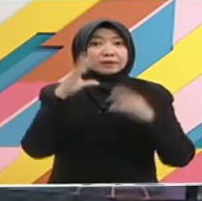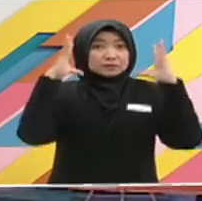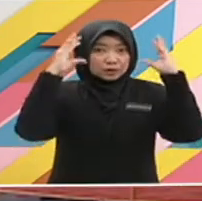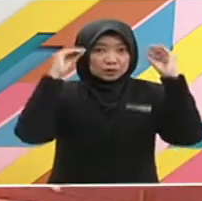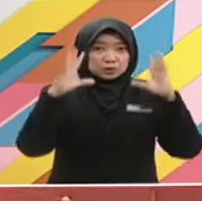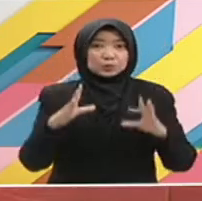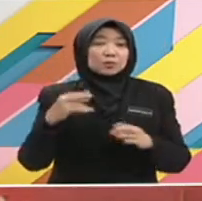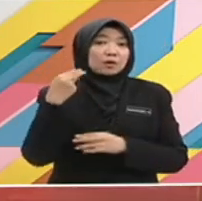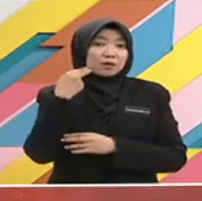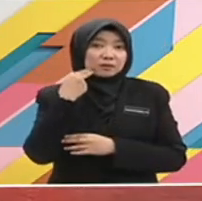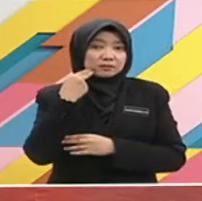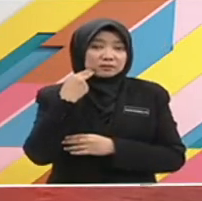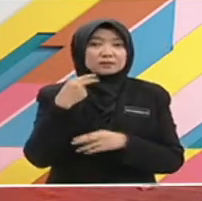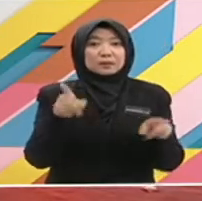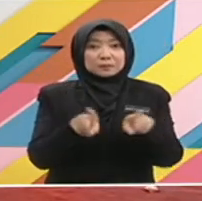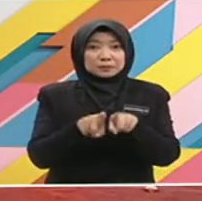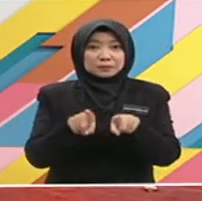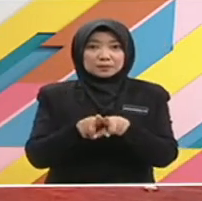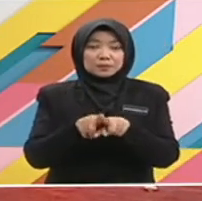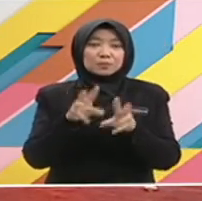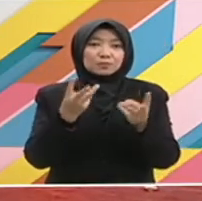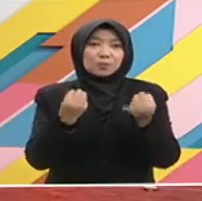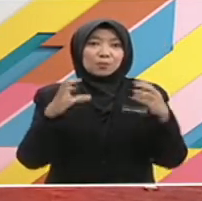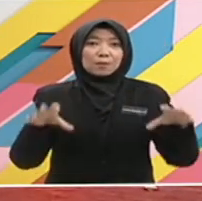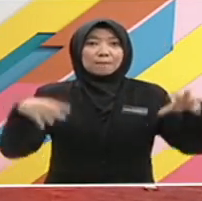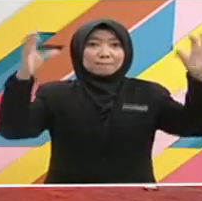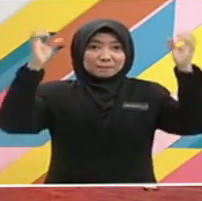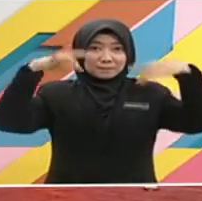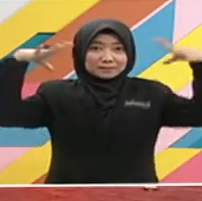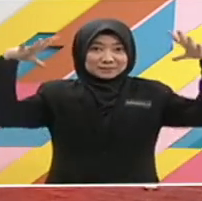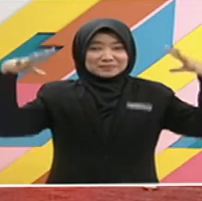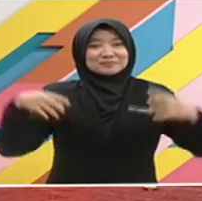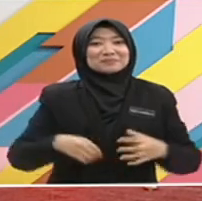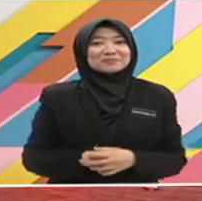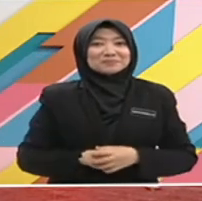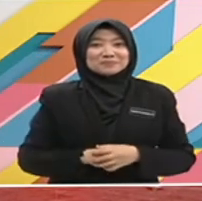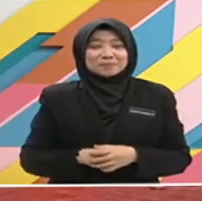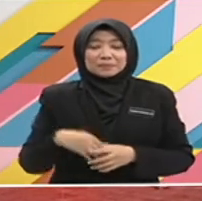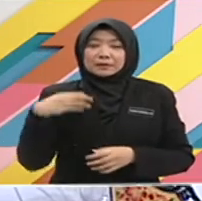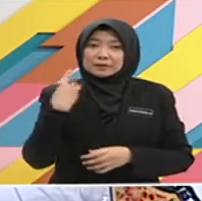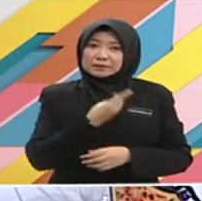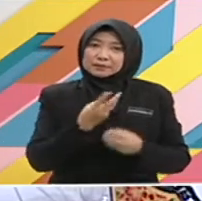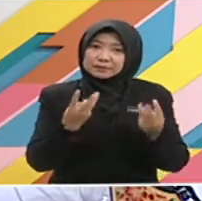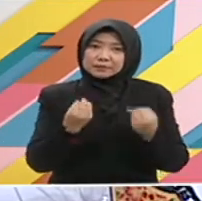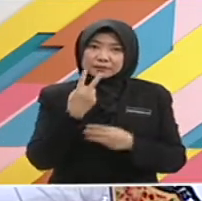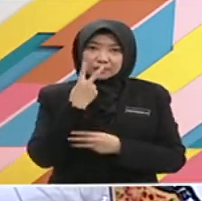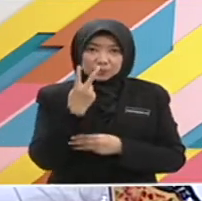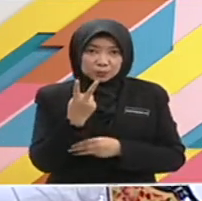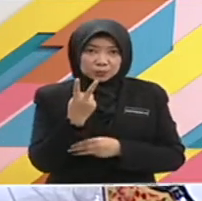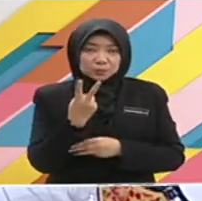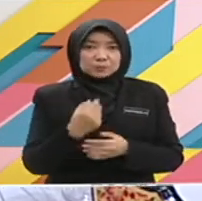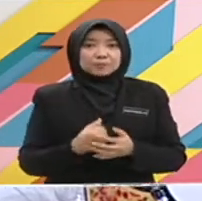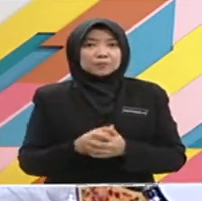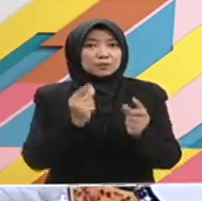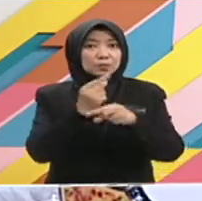aktiviti magic yang Cikgu Hayati nak tunjukkan kepada kita. Ya, betul. Baik, kita nak tentukan sama ada sesuatu